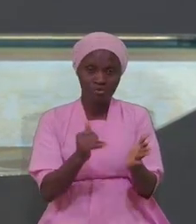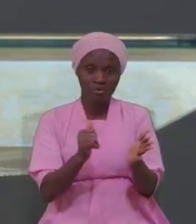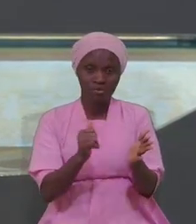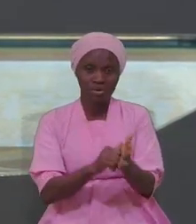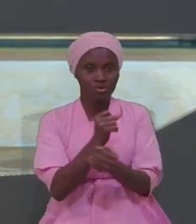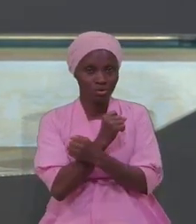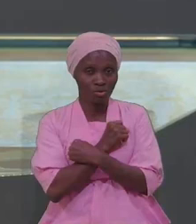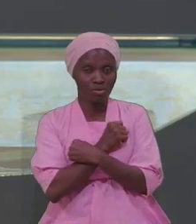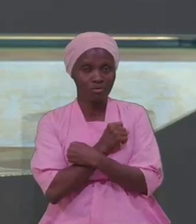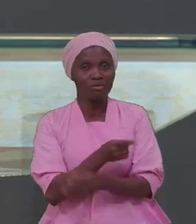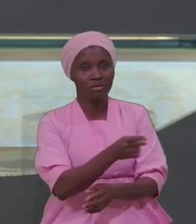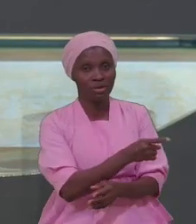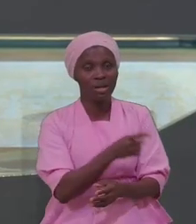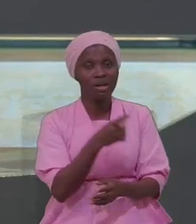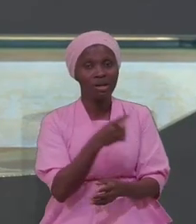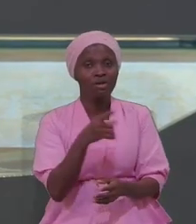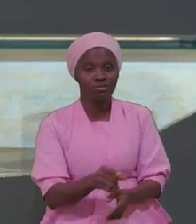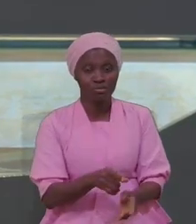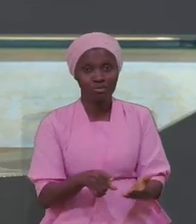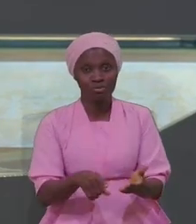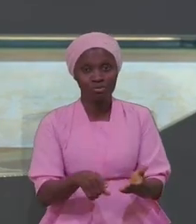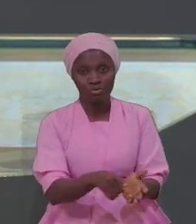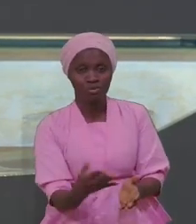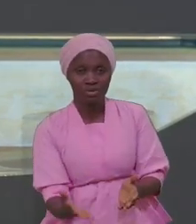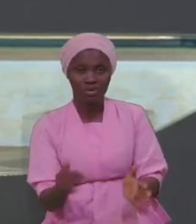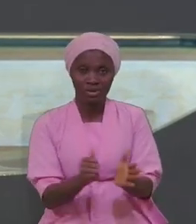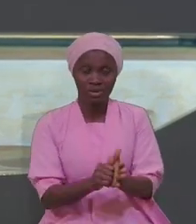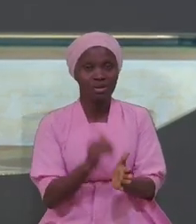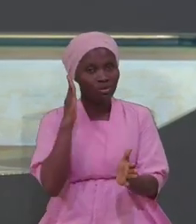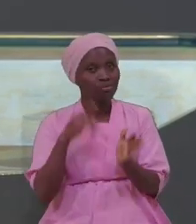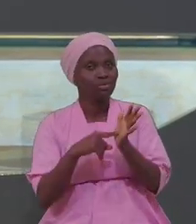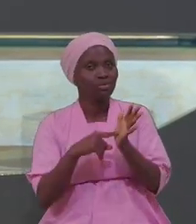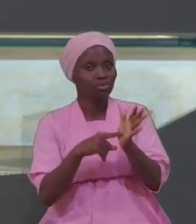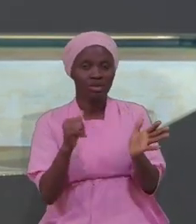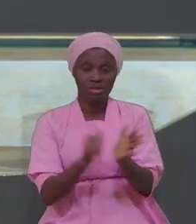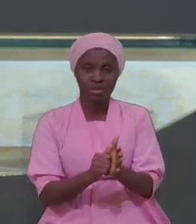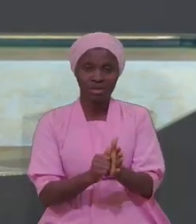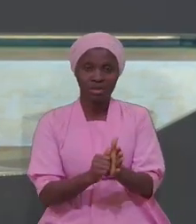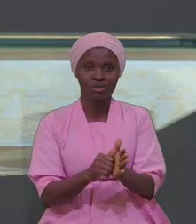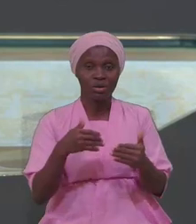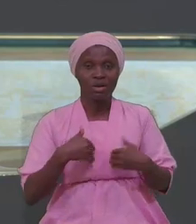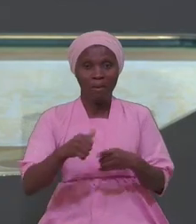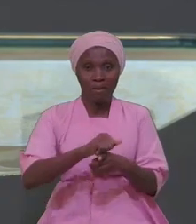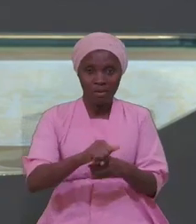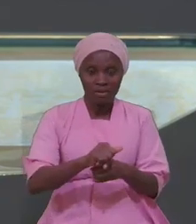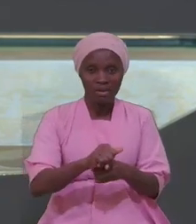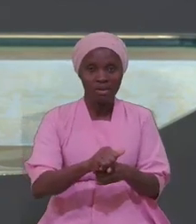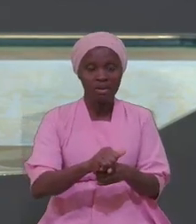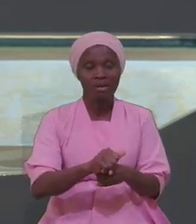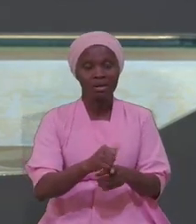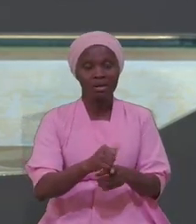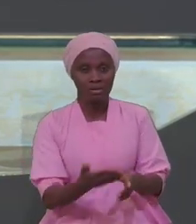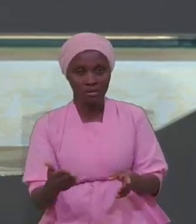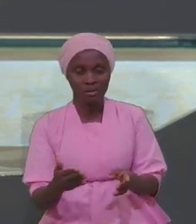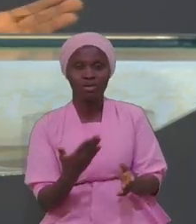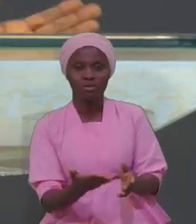ces choses sont les preuves que tu les aimes, que tu as la foi pratique. Ces choses-là prouvent que tu